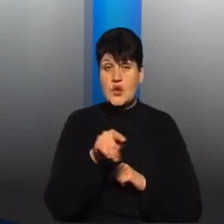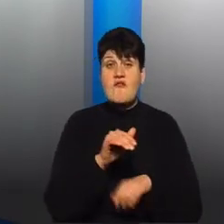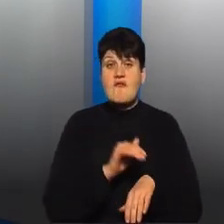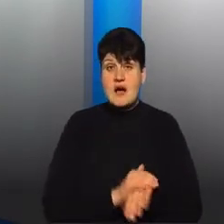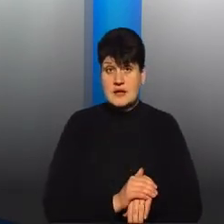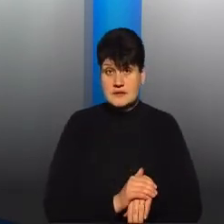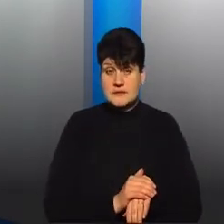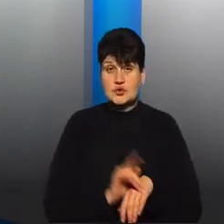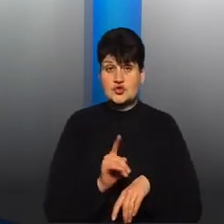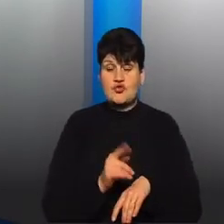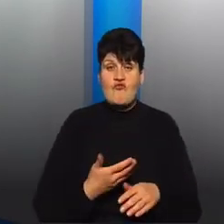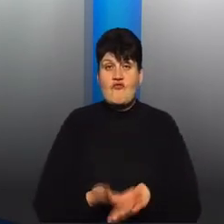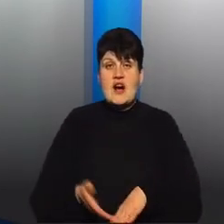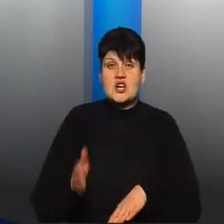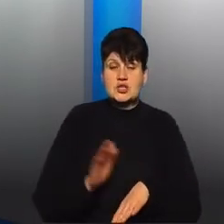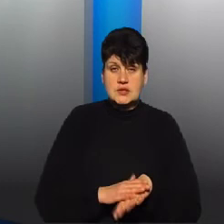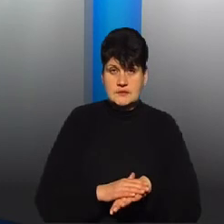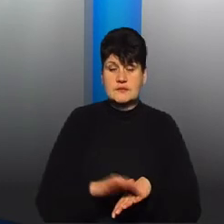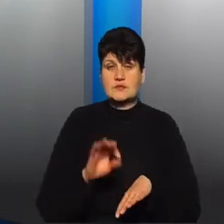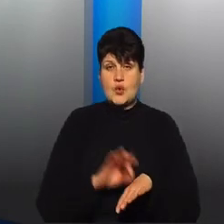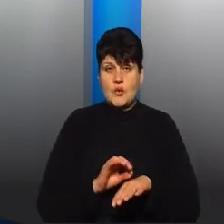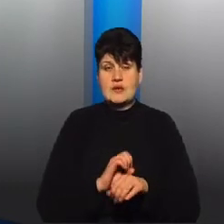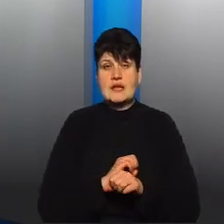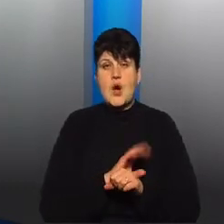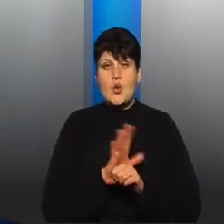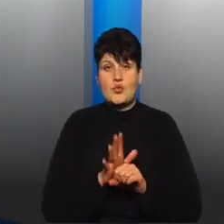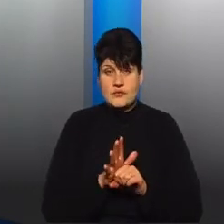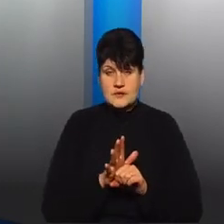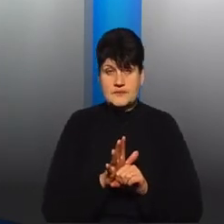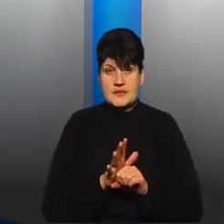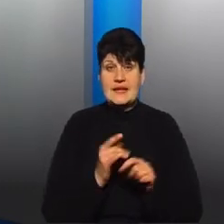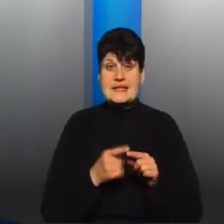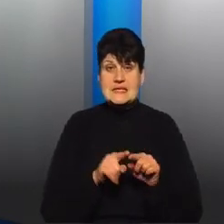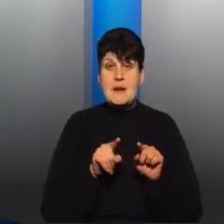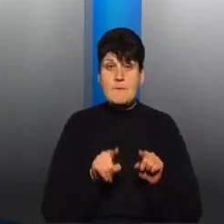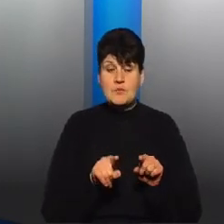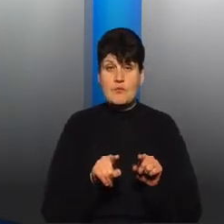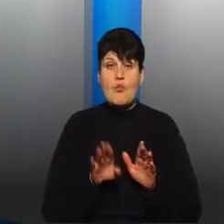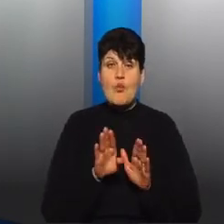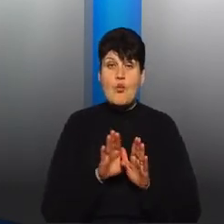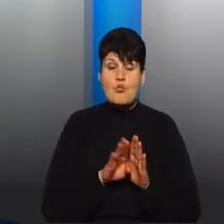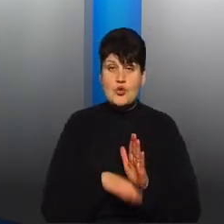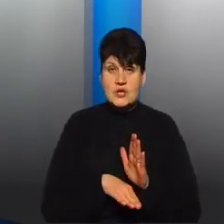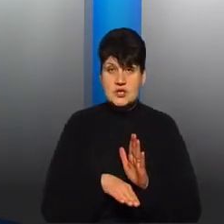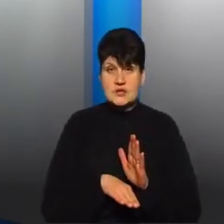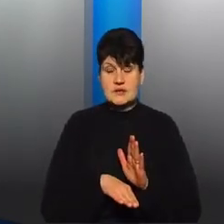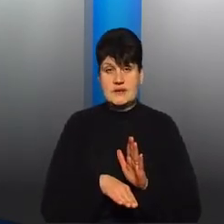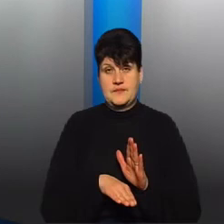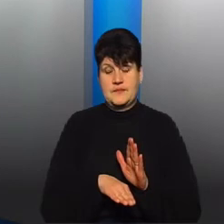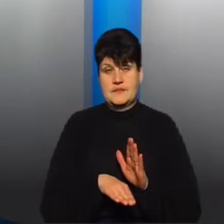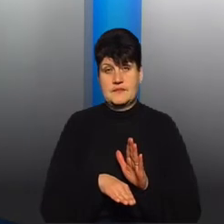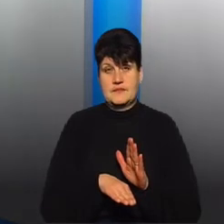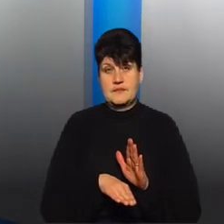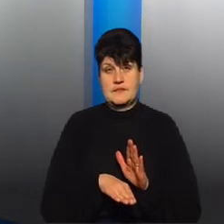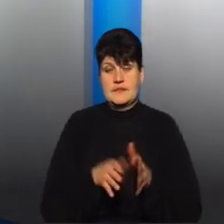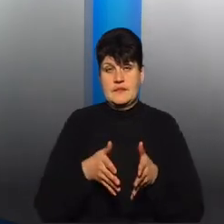перебіг захворювання на ковід в репродуктивному віці може суттєво погіршити репродуктивну функцію жінок. Через